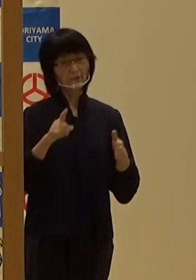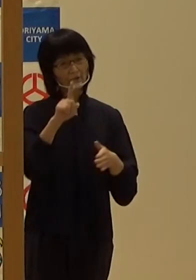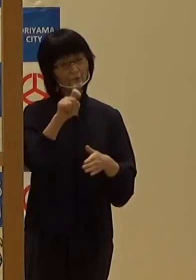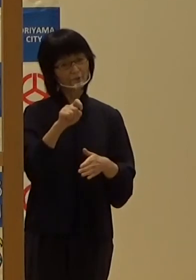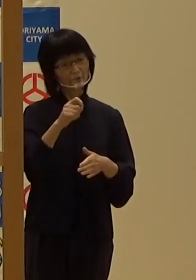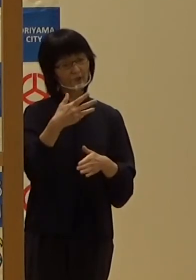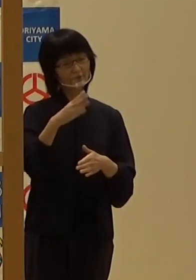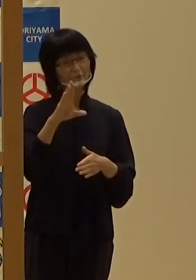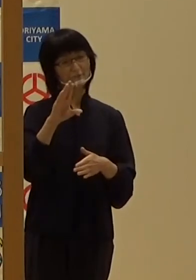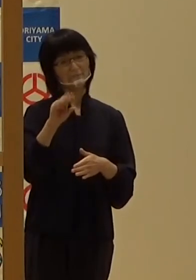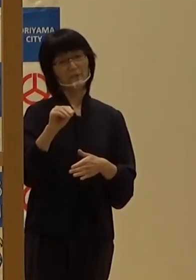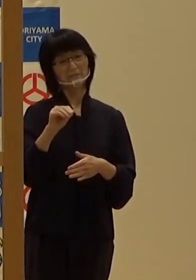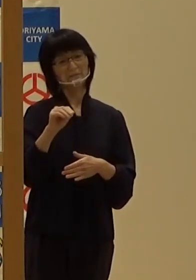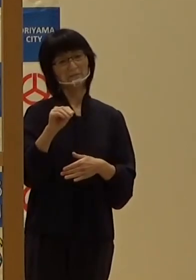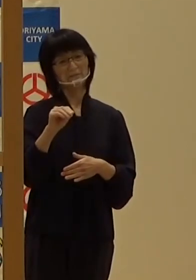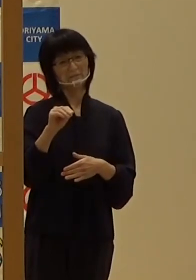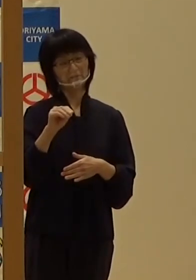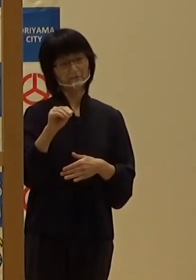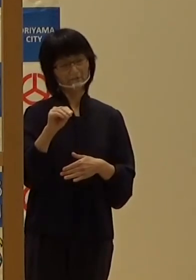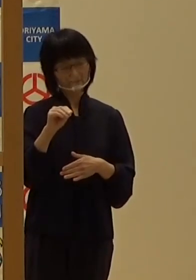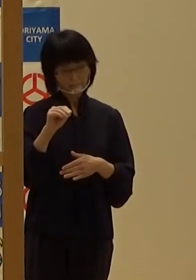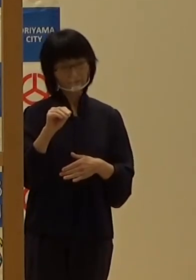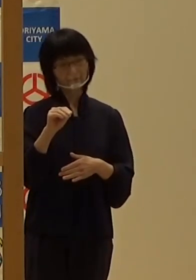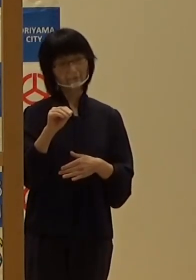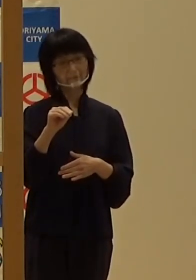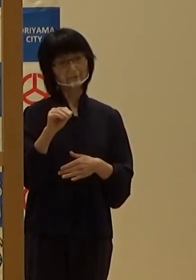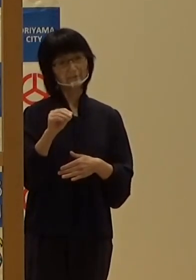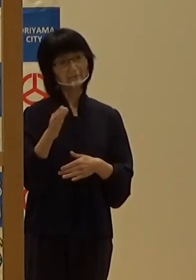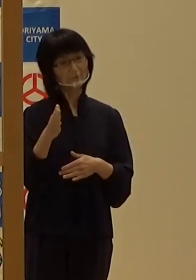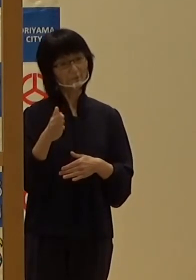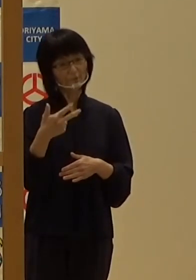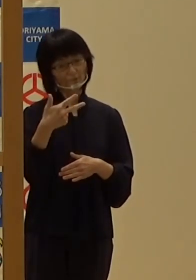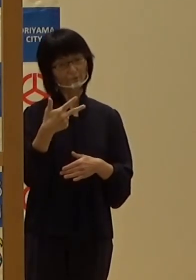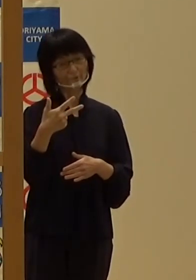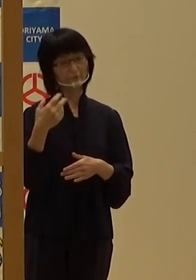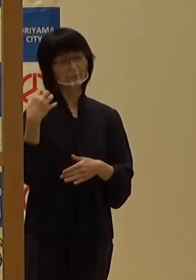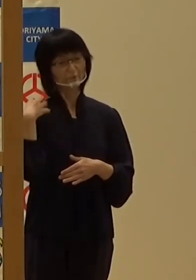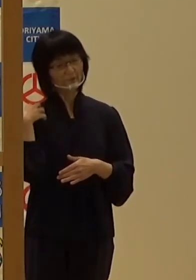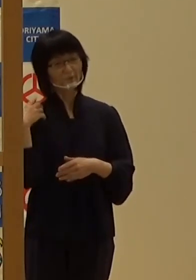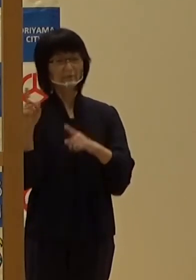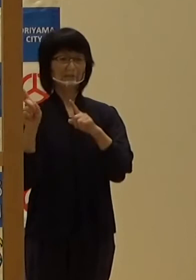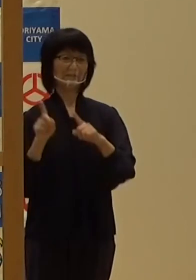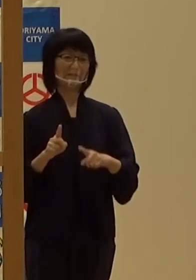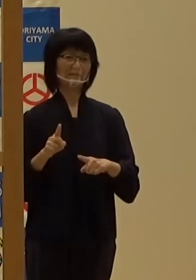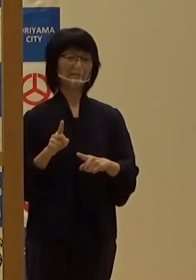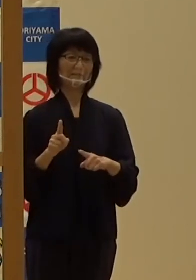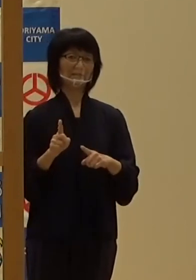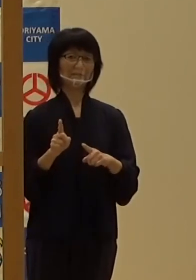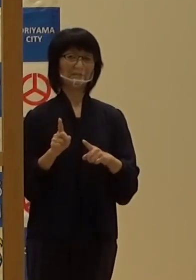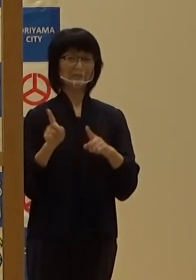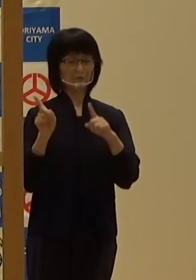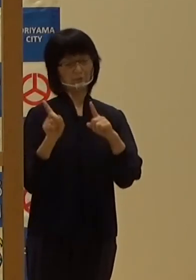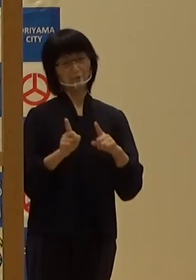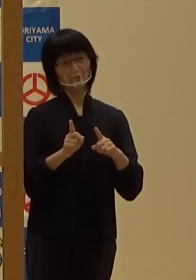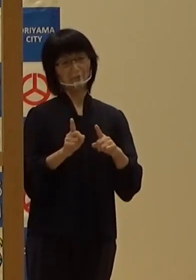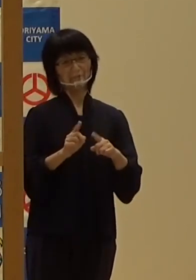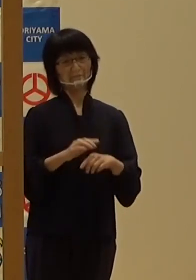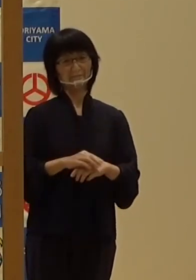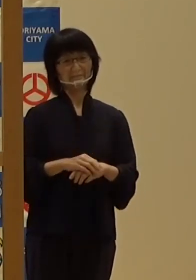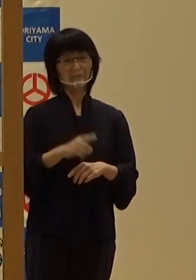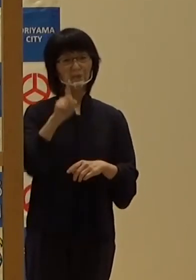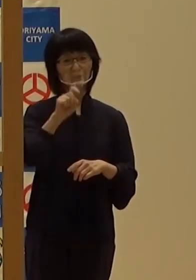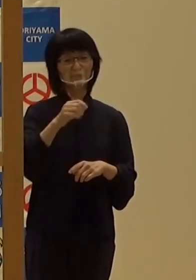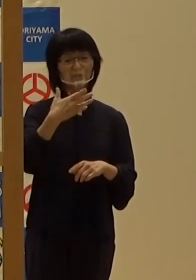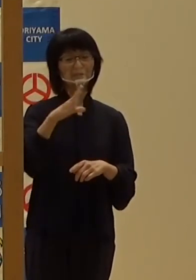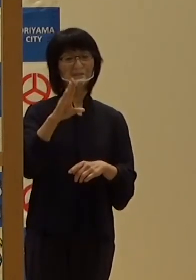18万ほど市の負担は軽減されるのではないかというふうに見込んでいるところでございます。 年間18万円 程